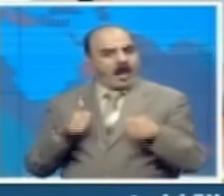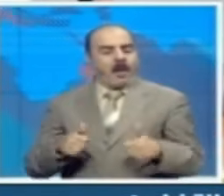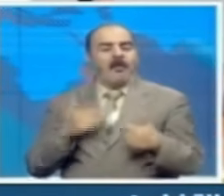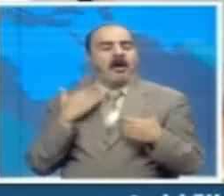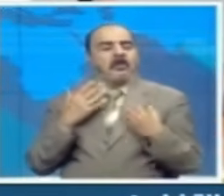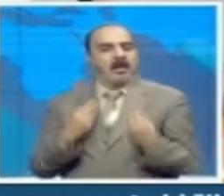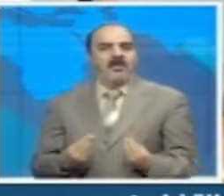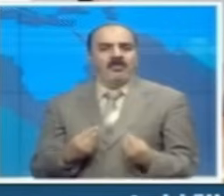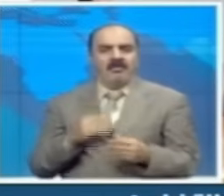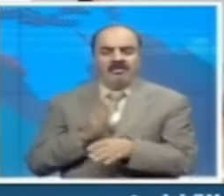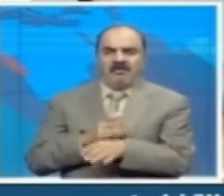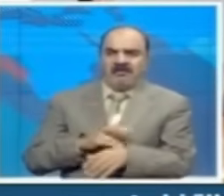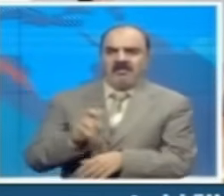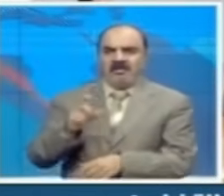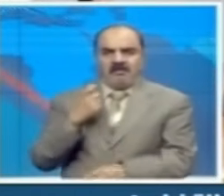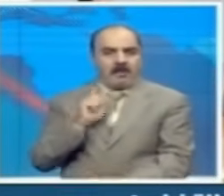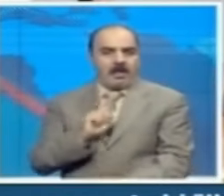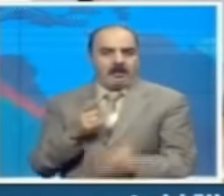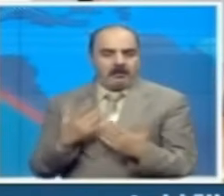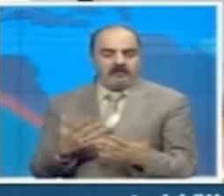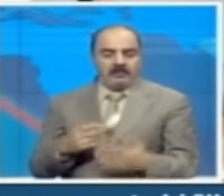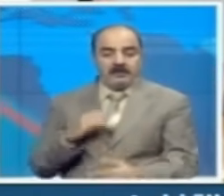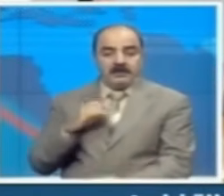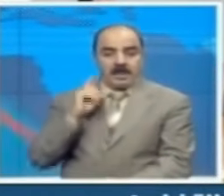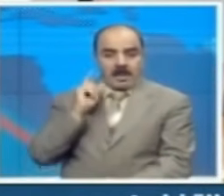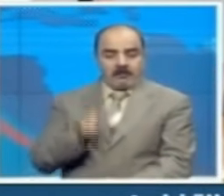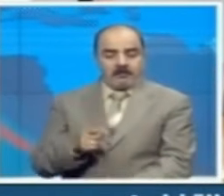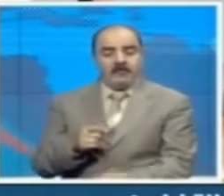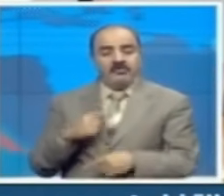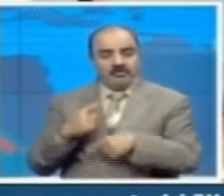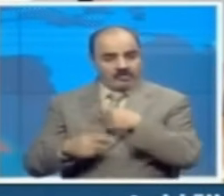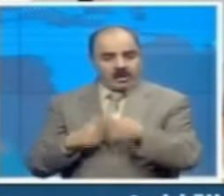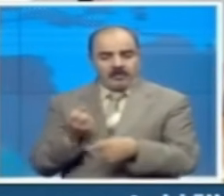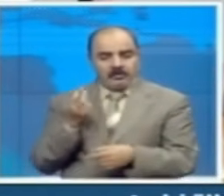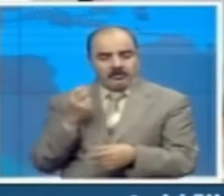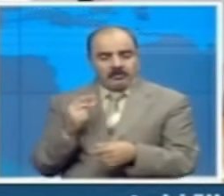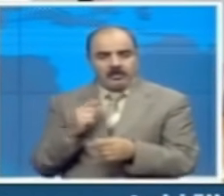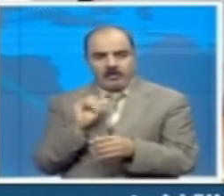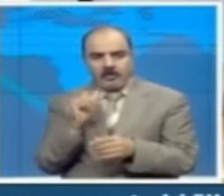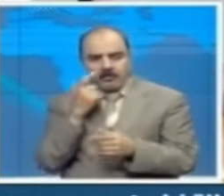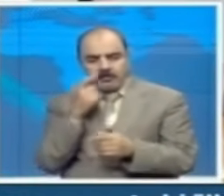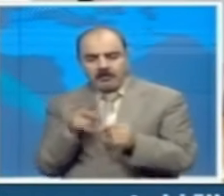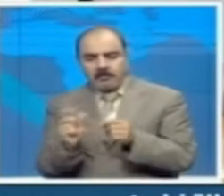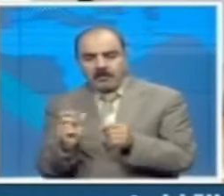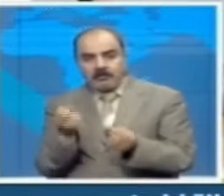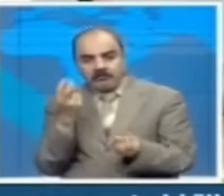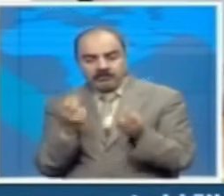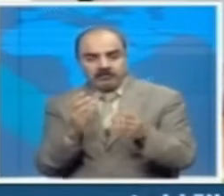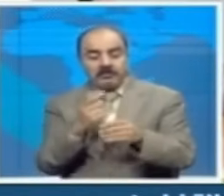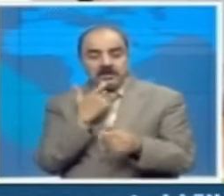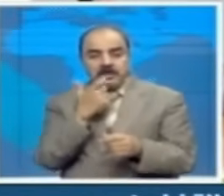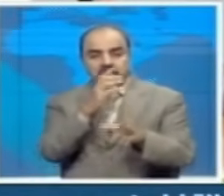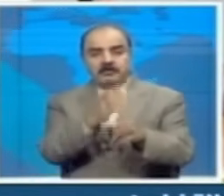بكرامة. وقد وجه السيد الرئيس في هذا الصدد بمواصلة وتعزيز الاهتمام ببرامج رعاية كبار